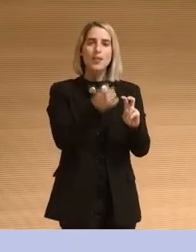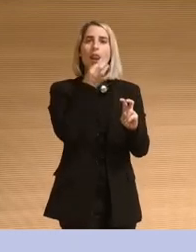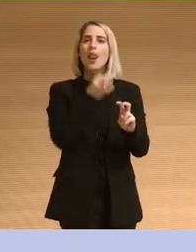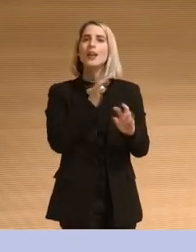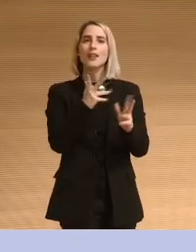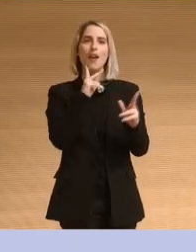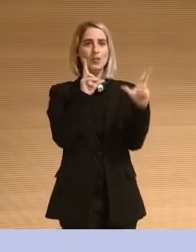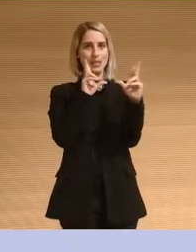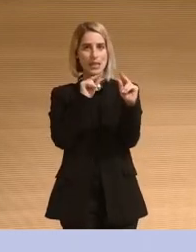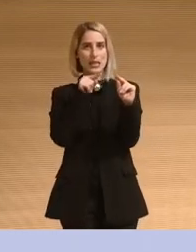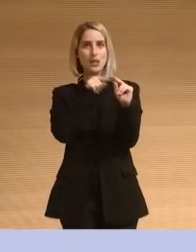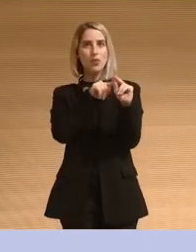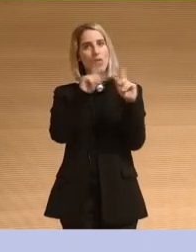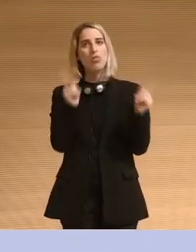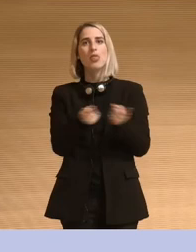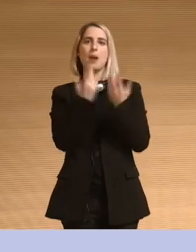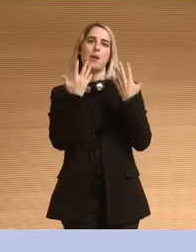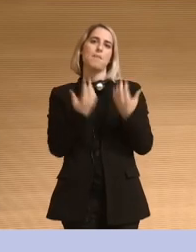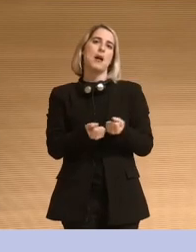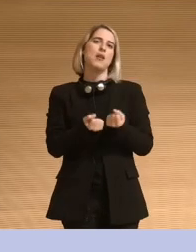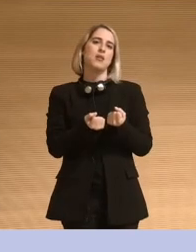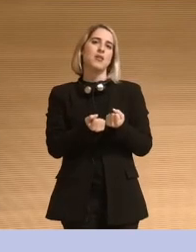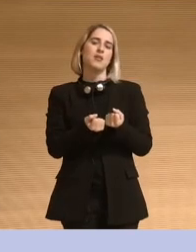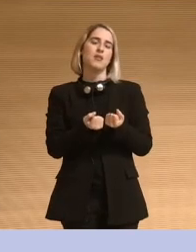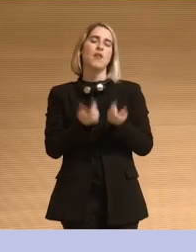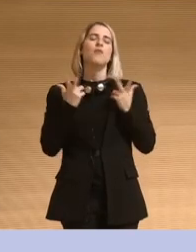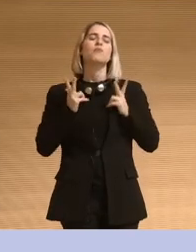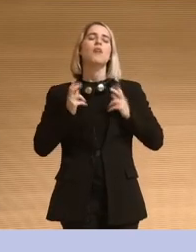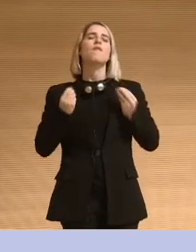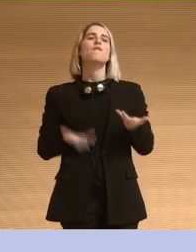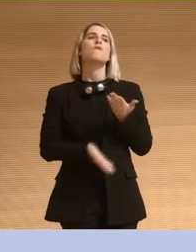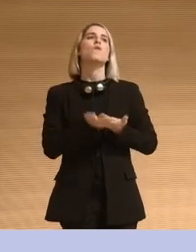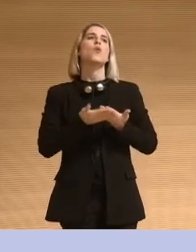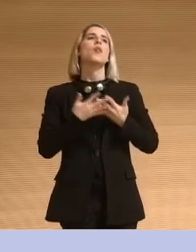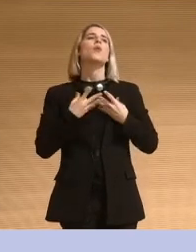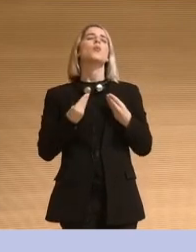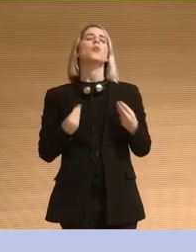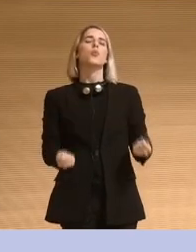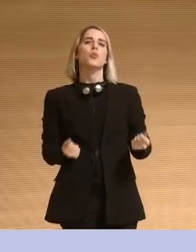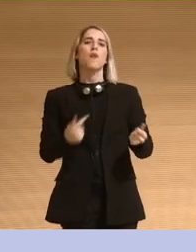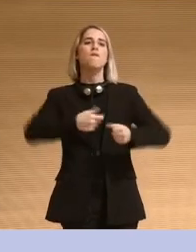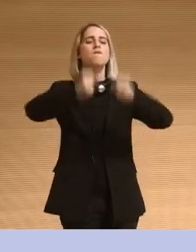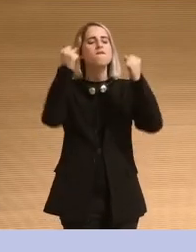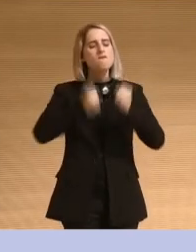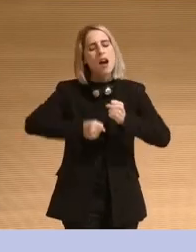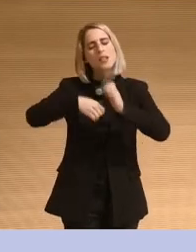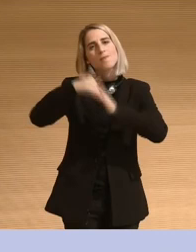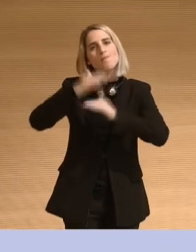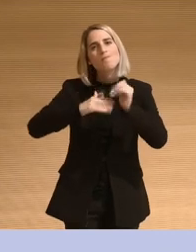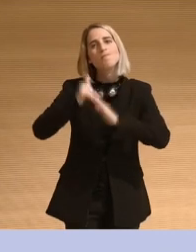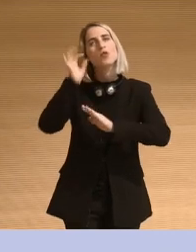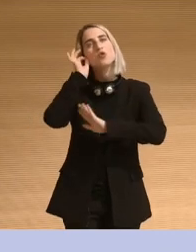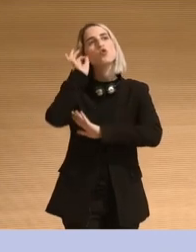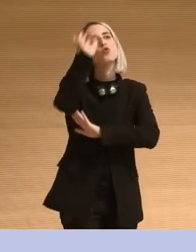της συζήτησης. Το ονομάζουν talking cure, η οποία συμβάλλει στην οικοδόμηση πιο γερών βάσεων για μια ζωή με νόημα, με